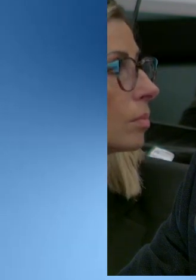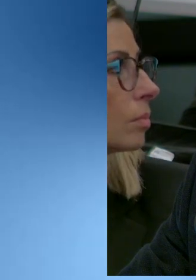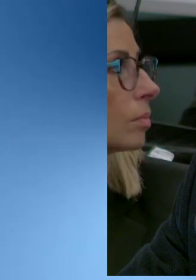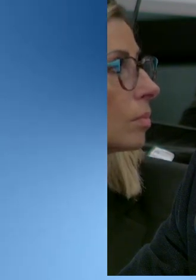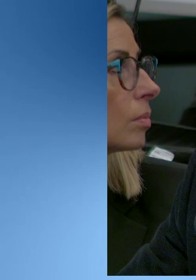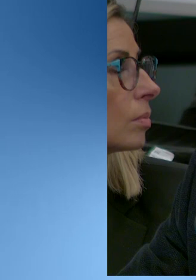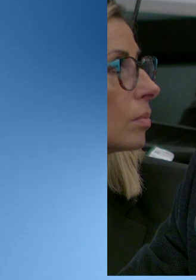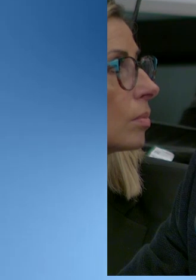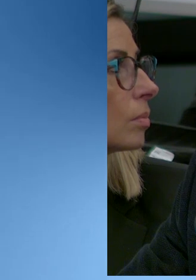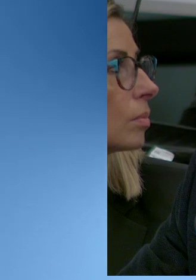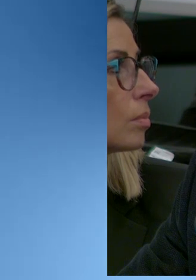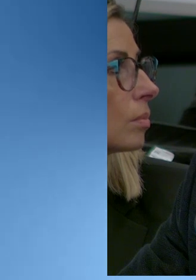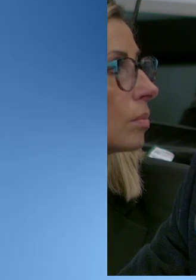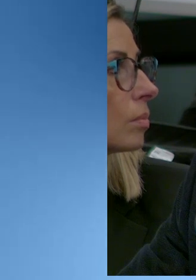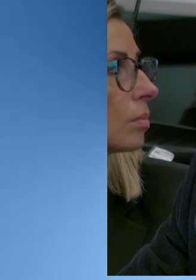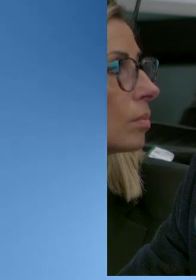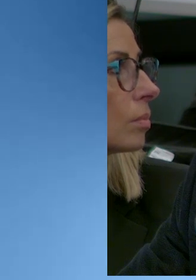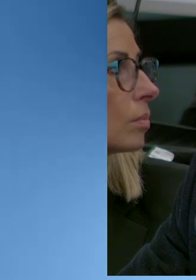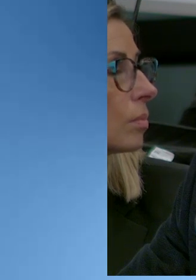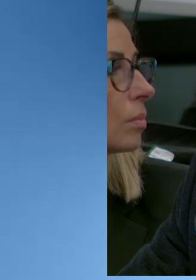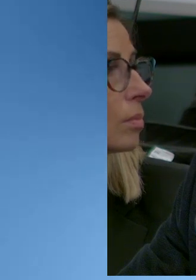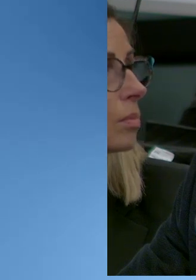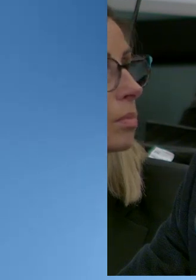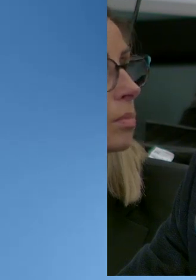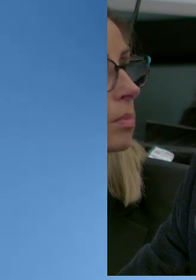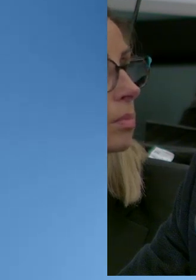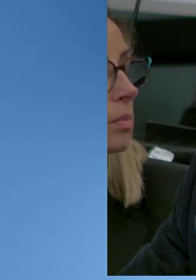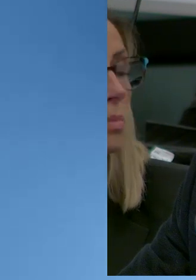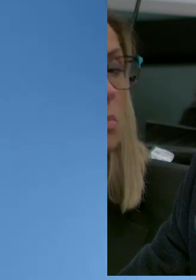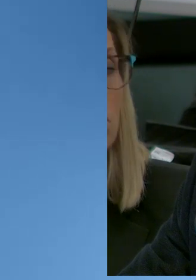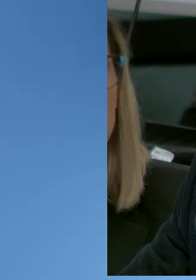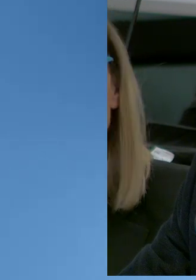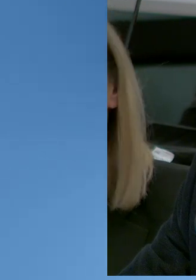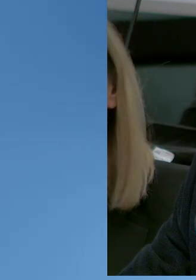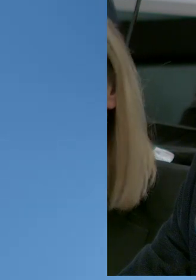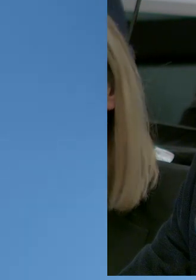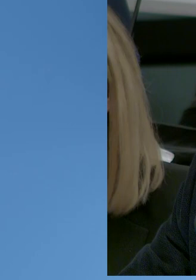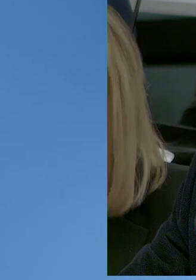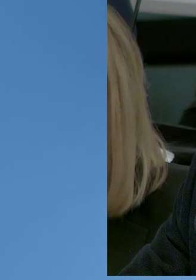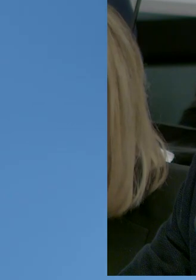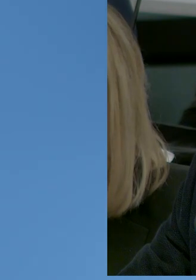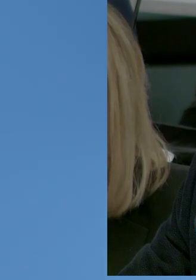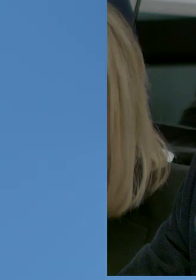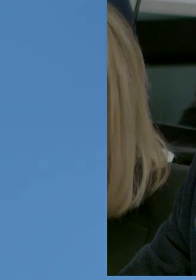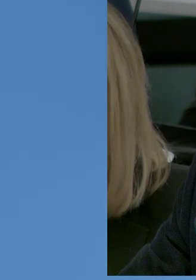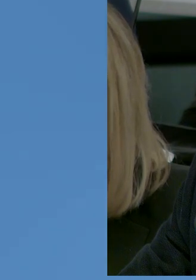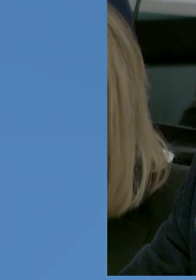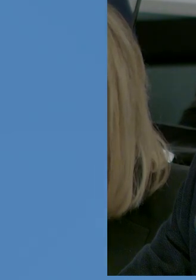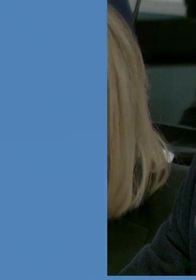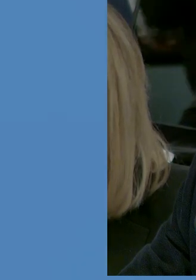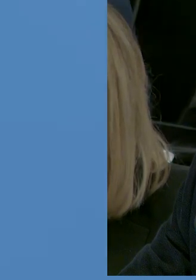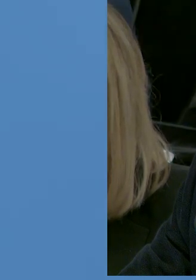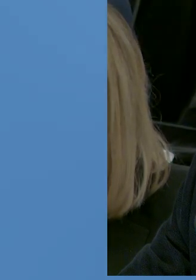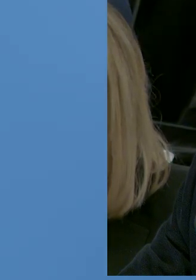commerçant je je vous demande effectivement moi également une suspension de séance pour que vous acceptiez de